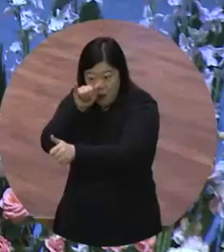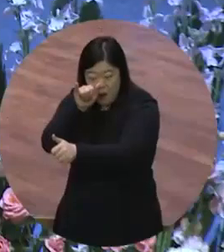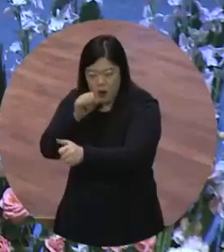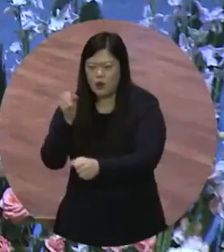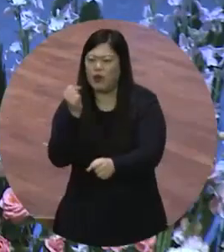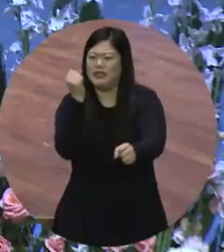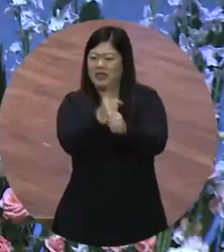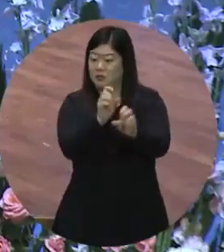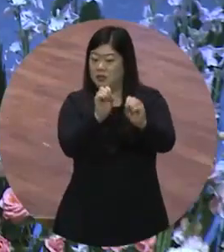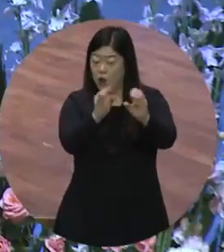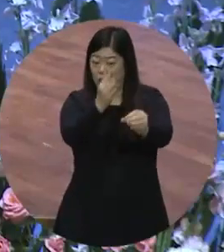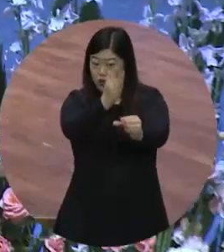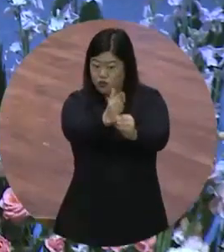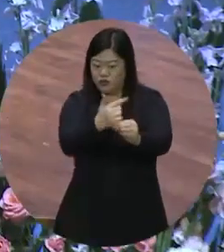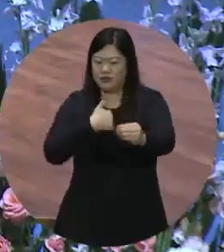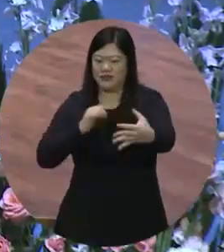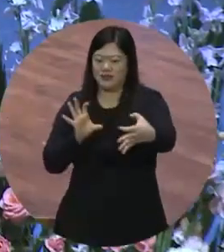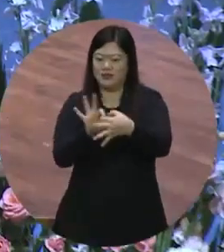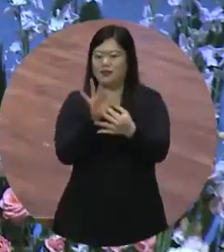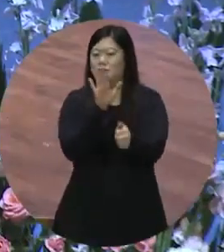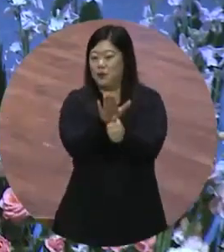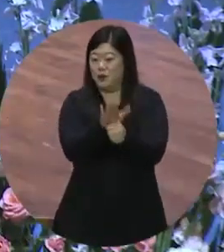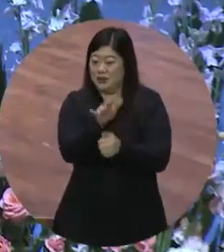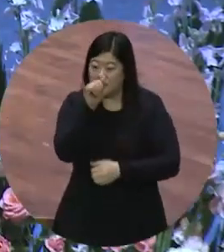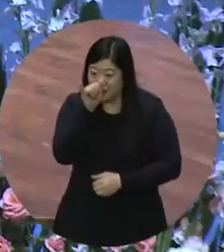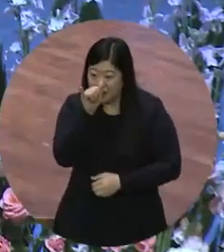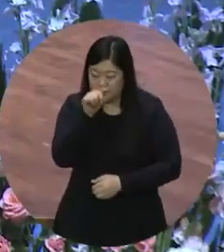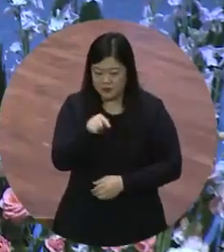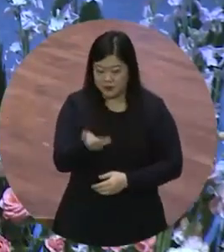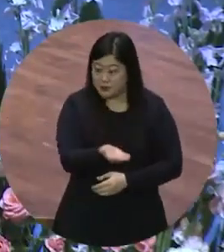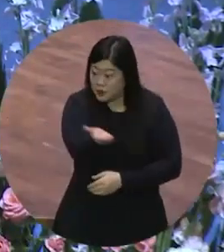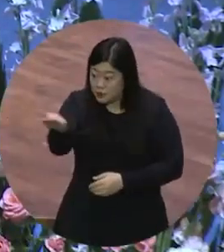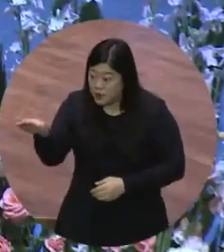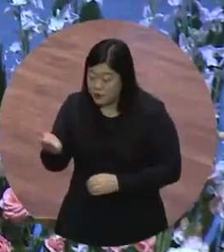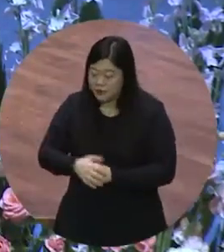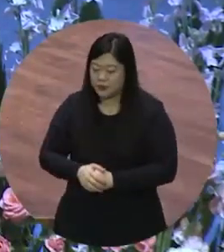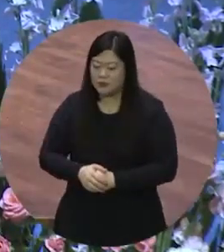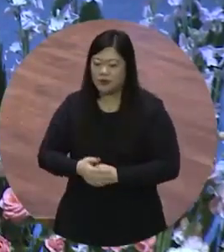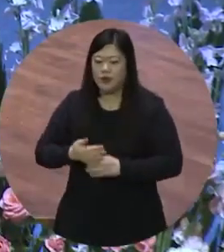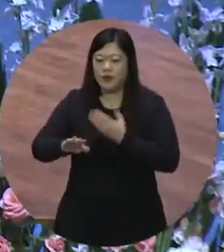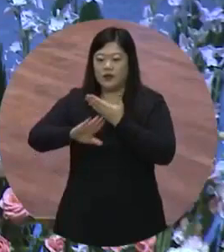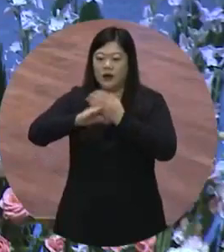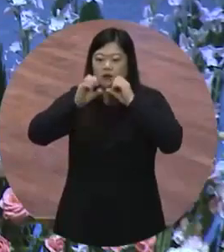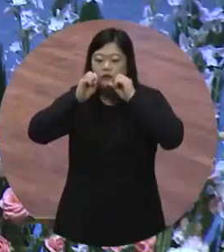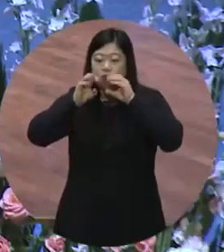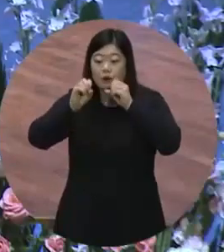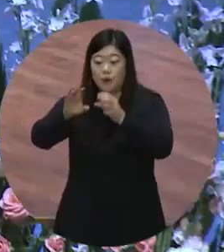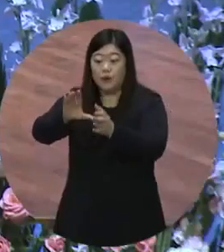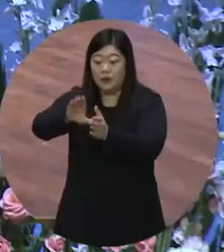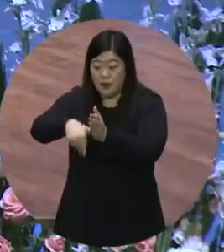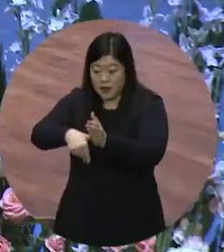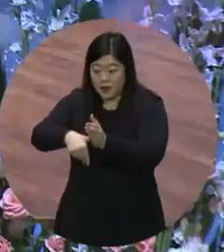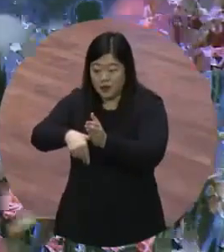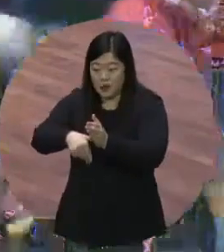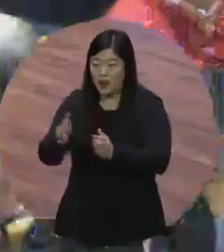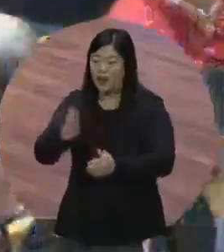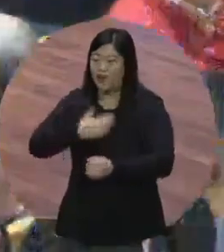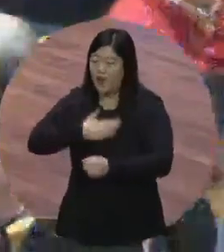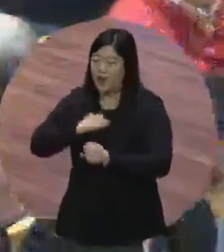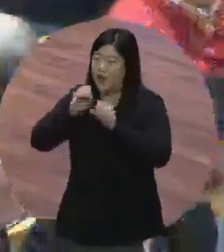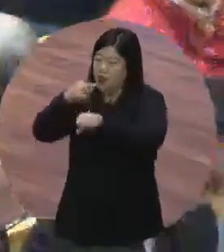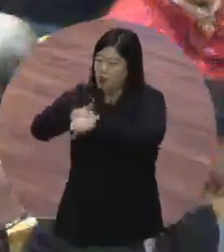구속사 성취를 위한 하나님의 선교회 이 도구로 선택받았다는 사실에 감사하시기